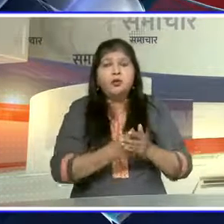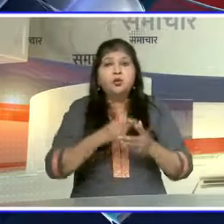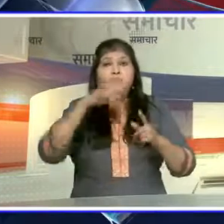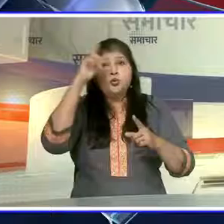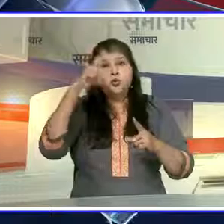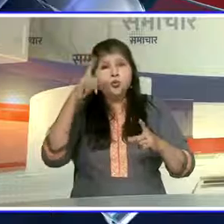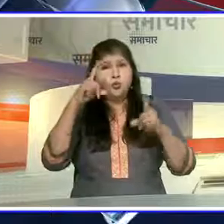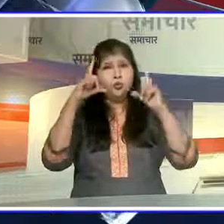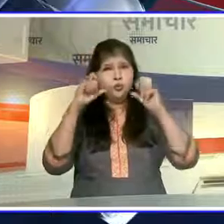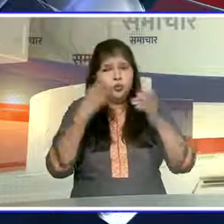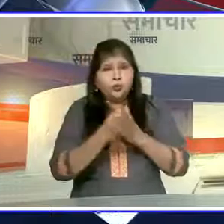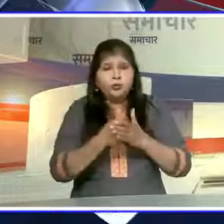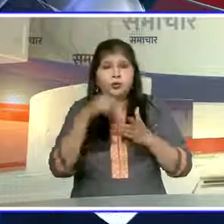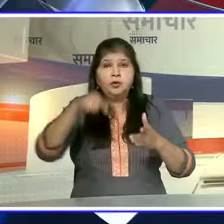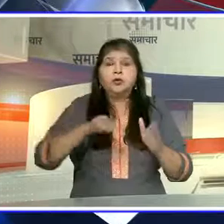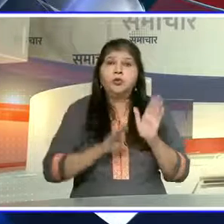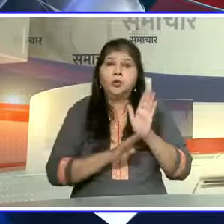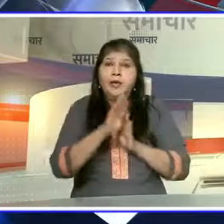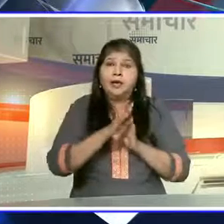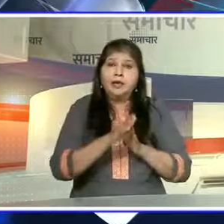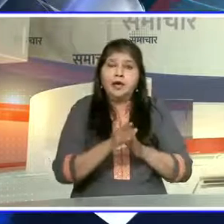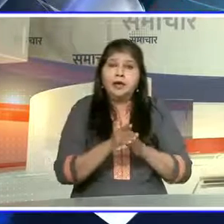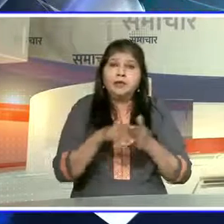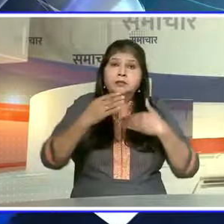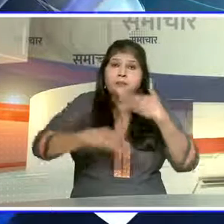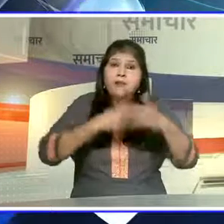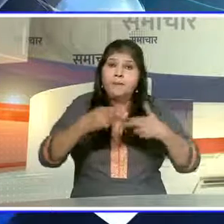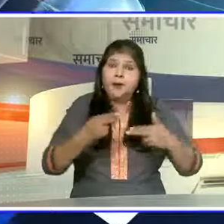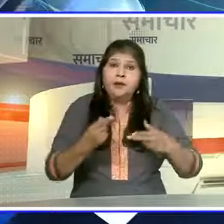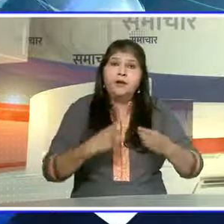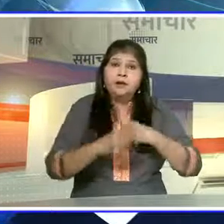टू ईयर्स इंडिया हस बीन क्वेश्चंड कैपेबिलिटीज